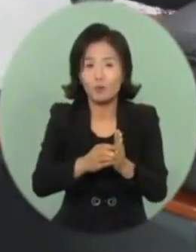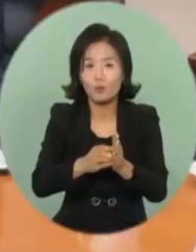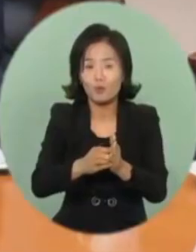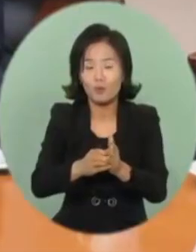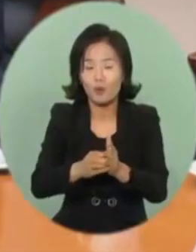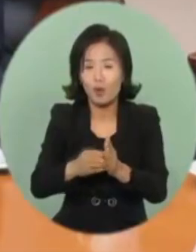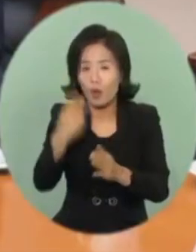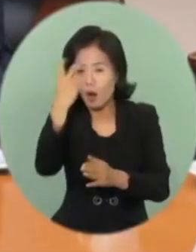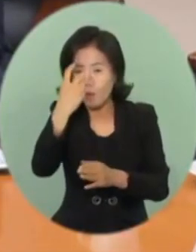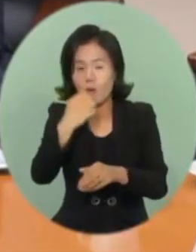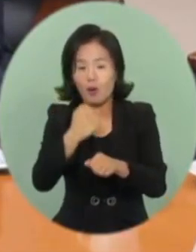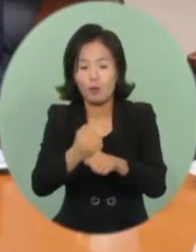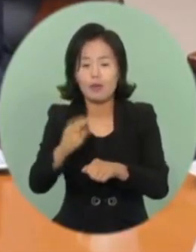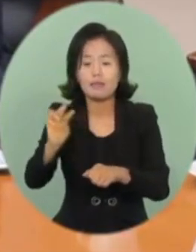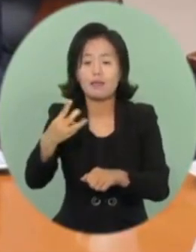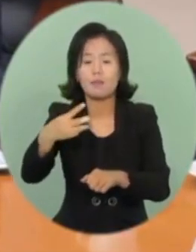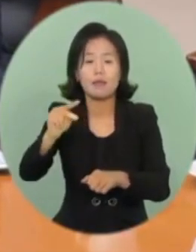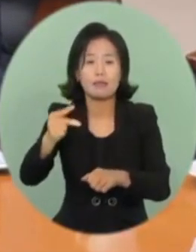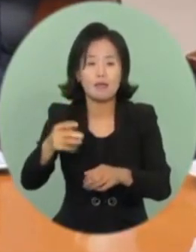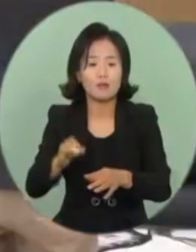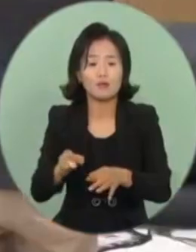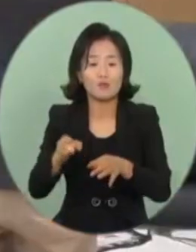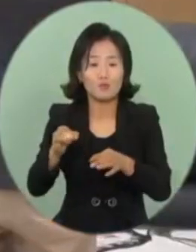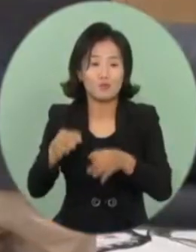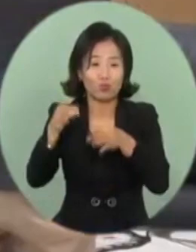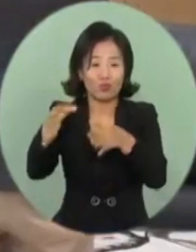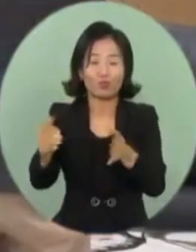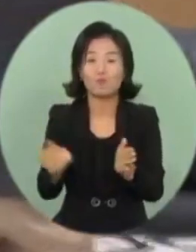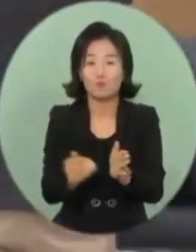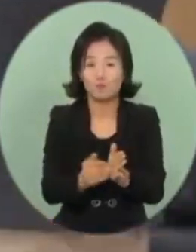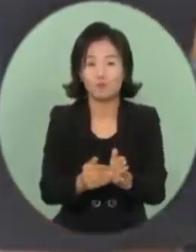감직이 300대를 구입해 지원한다고